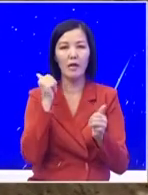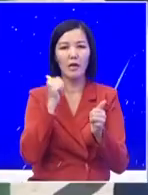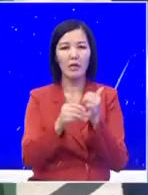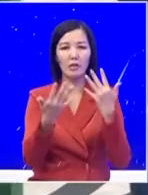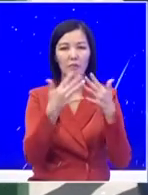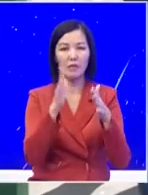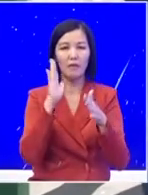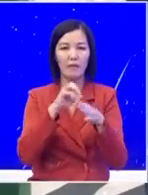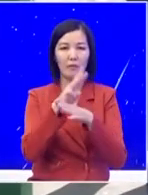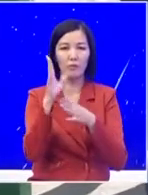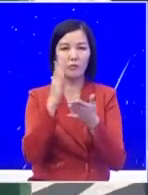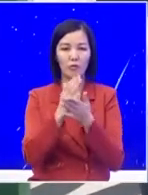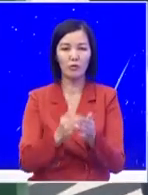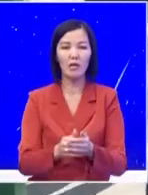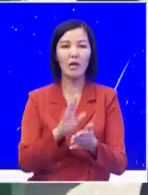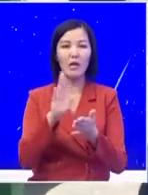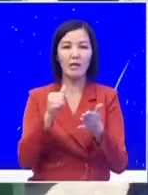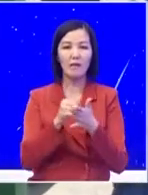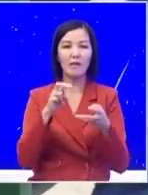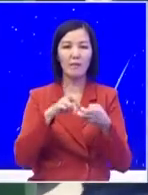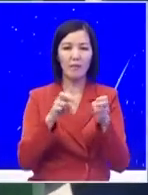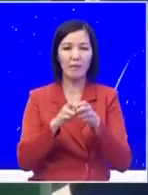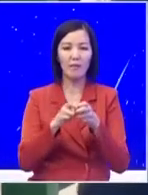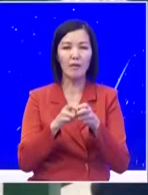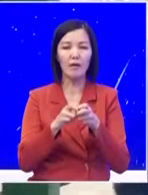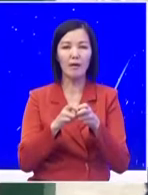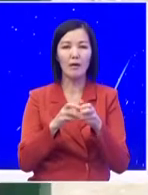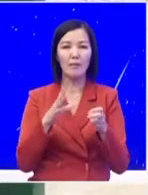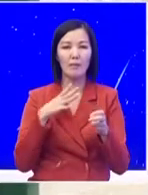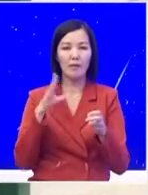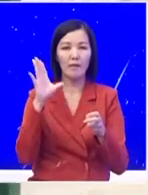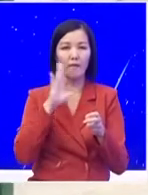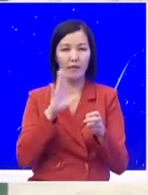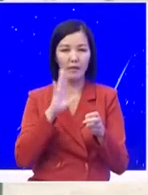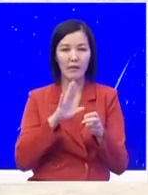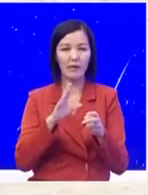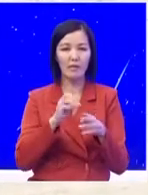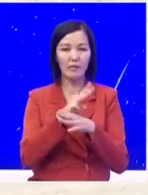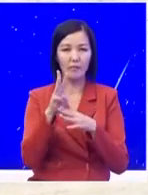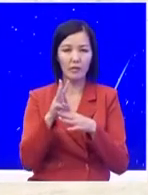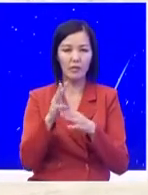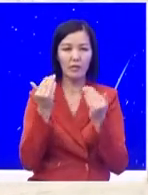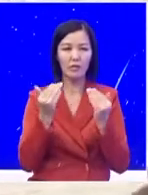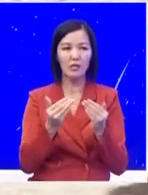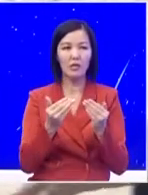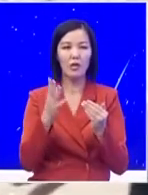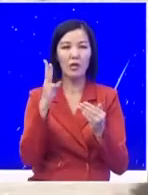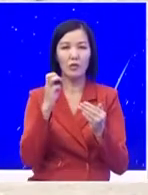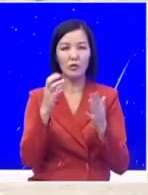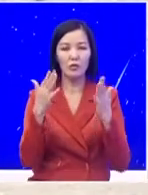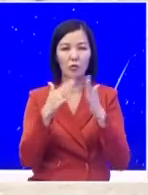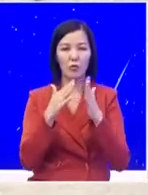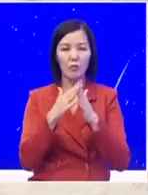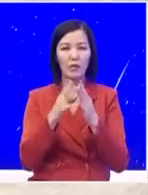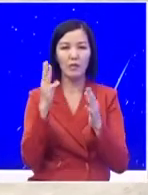селе. Вот самое главное, это был водопровод, он проект переходящий был. Вот обеспечение у него свыше 300 там домов у него. Вот недавно мы